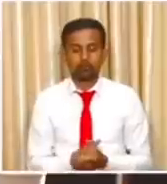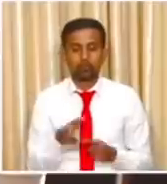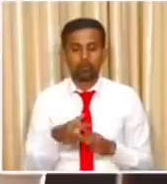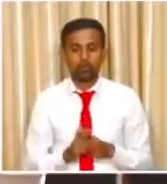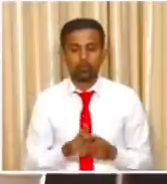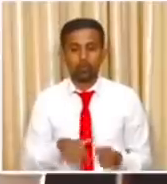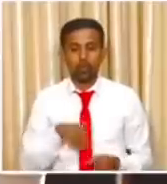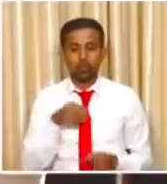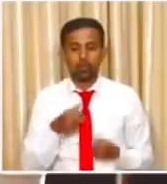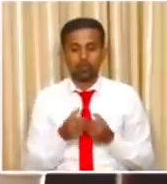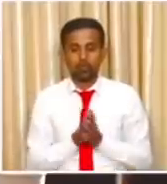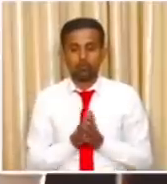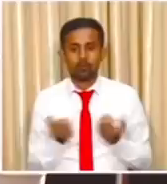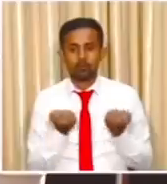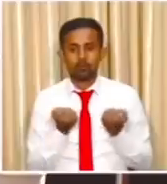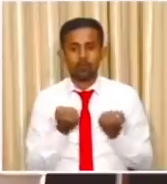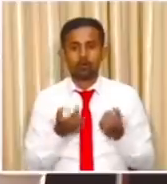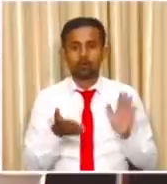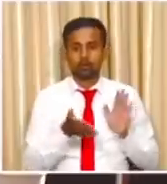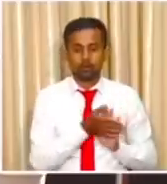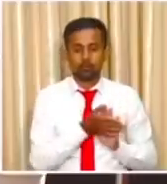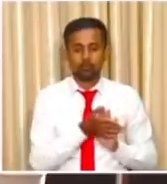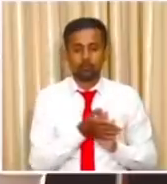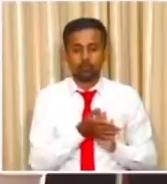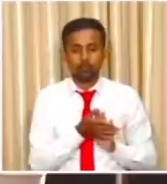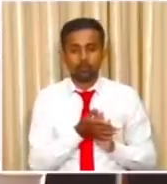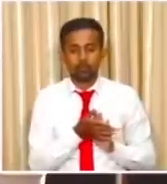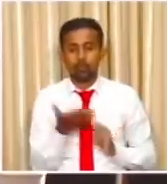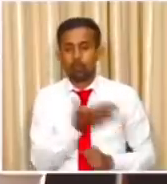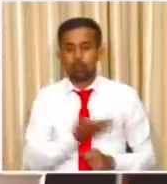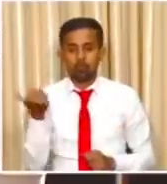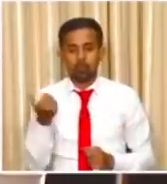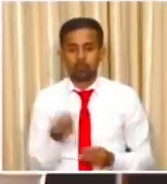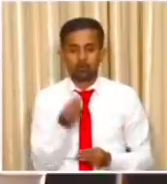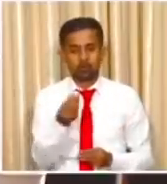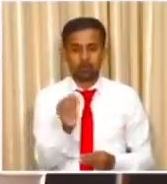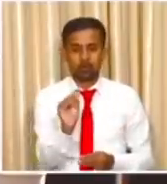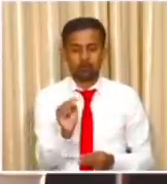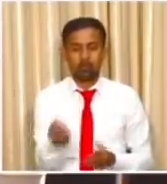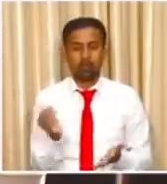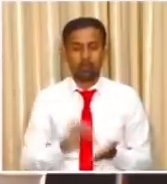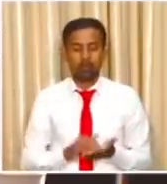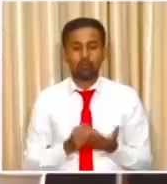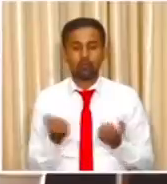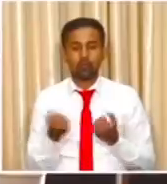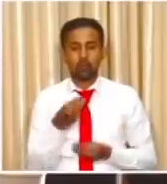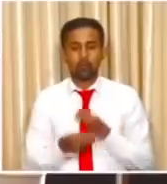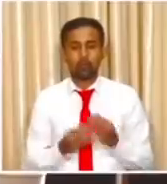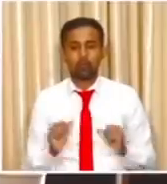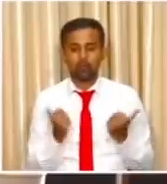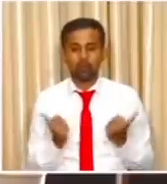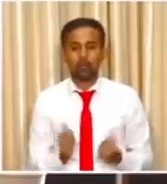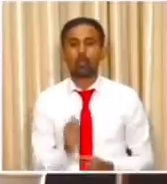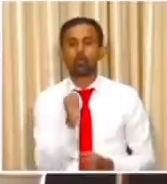කර්මාන්තේ මූලික දේ තිබෙන්නේ තමන් සතු තියෙන වාහනේ සමග. හැබැයි ඒක පැහැරගෙන යන්න අපිට ඉඩ දෙනවා නම් නැවත ඔහුගේ කර්මාන්තේ පනපවන්නේ